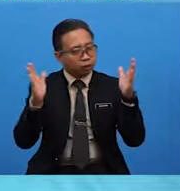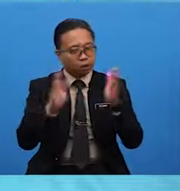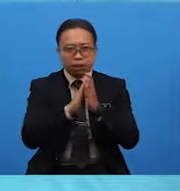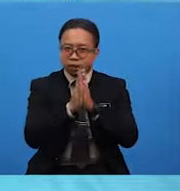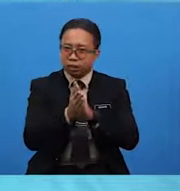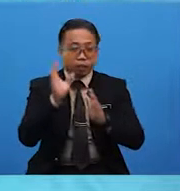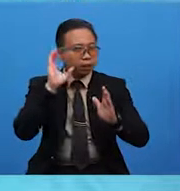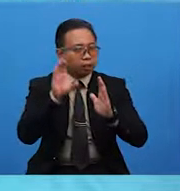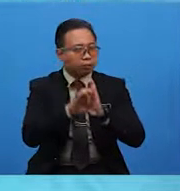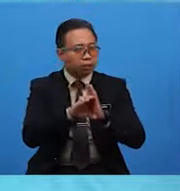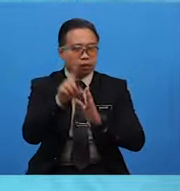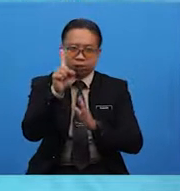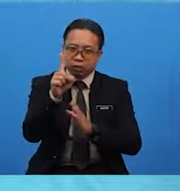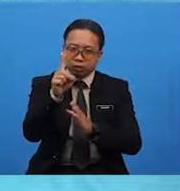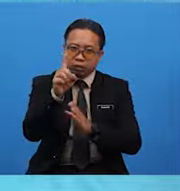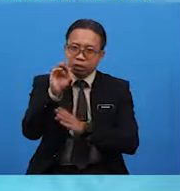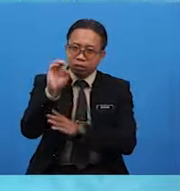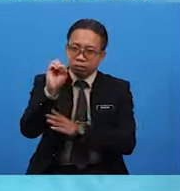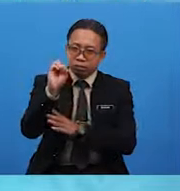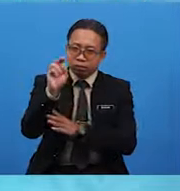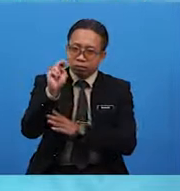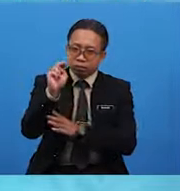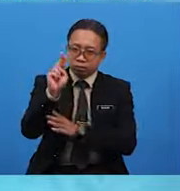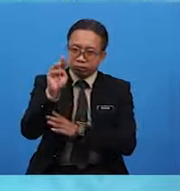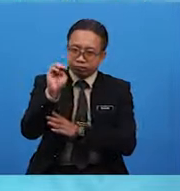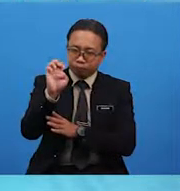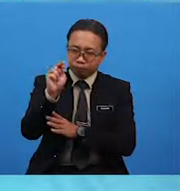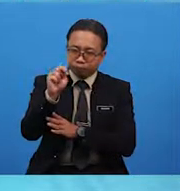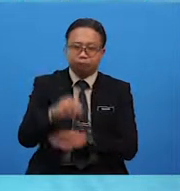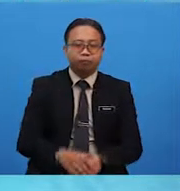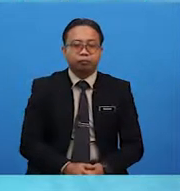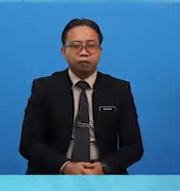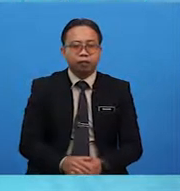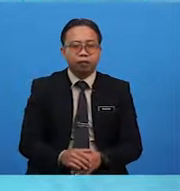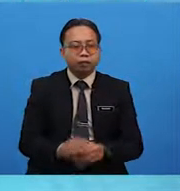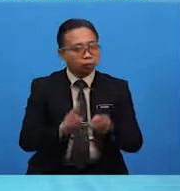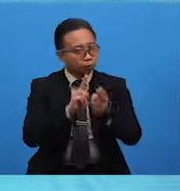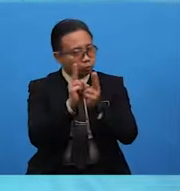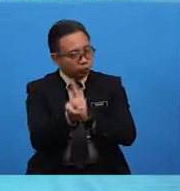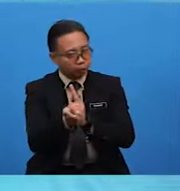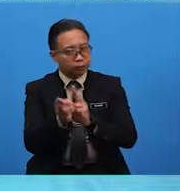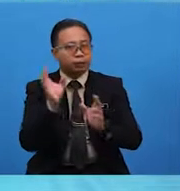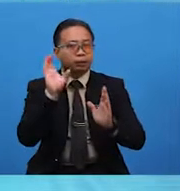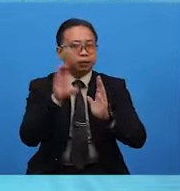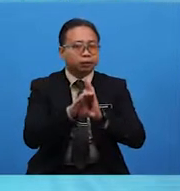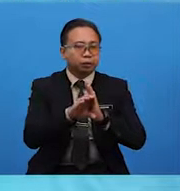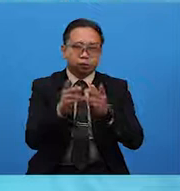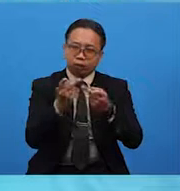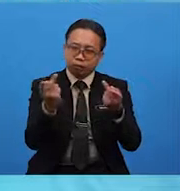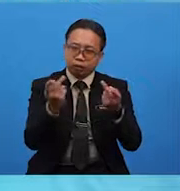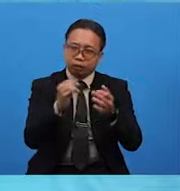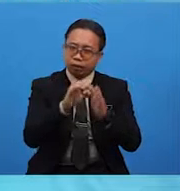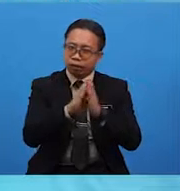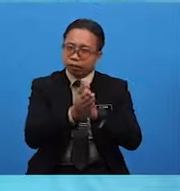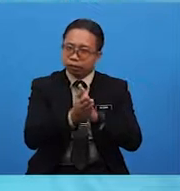menjadi gambar satu Monumen Ia juga berusaha mentransformasikan gambar komik menjadi karya seni